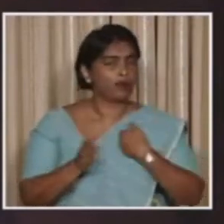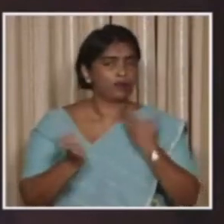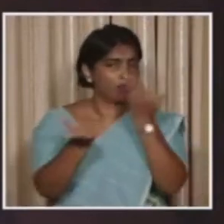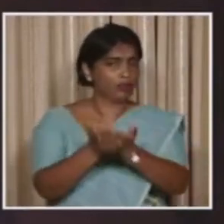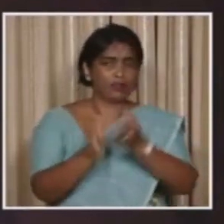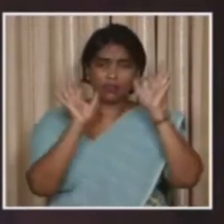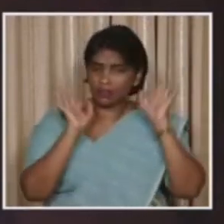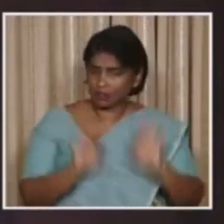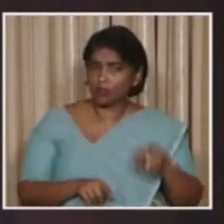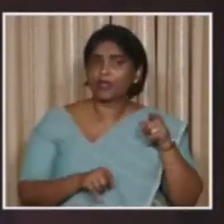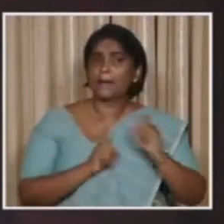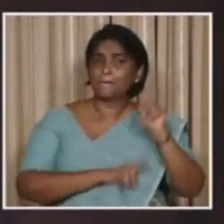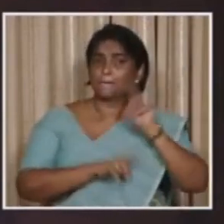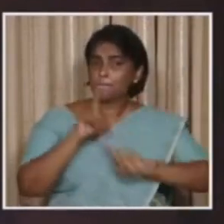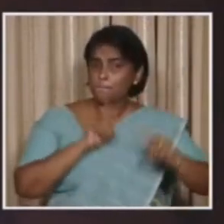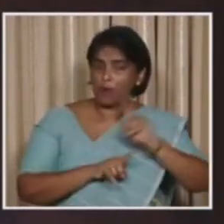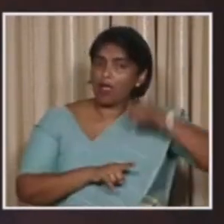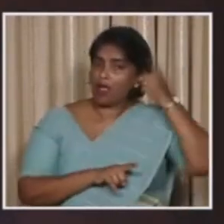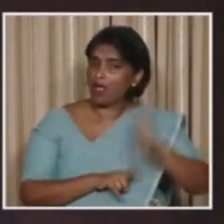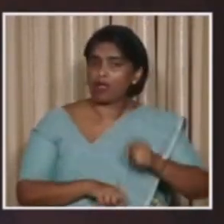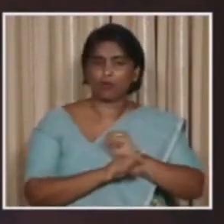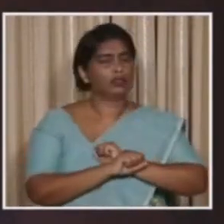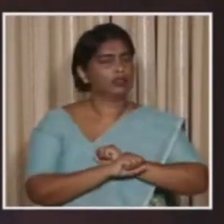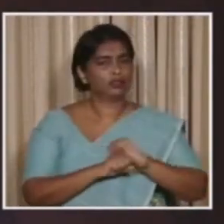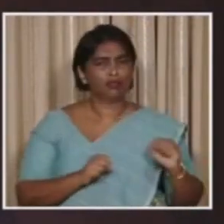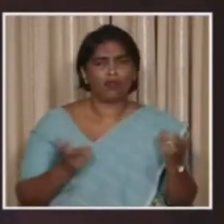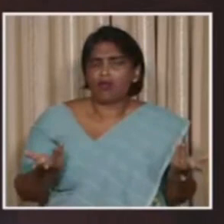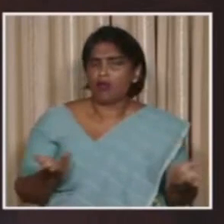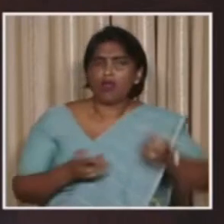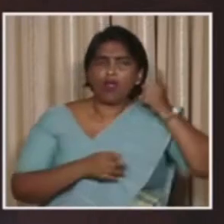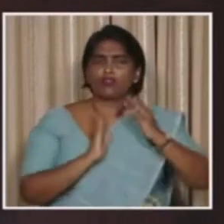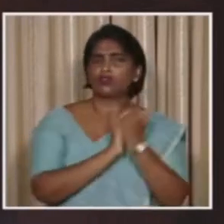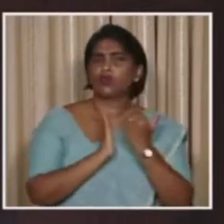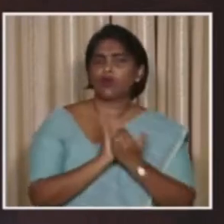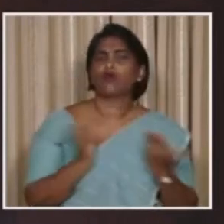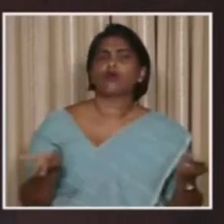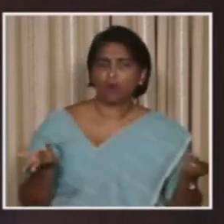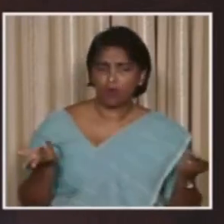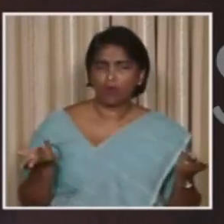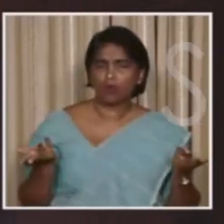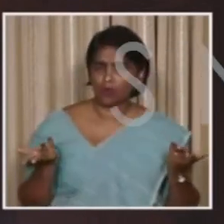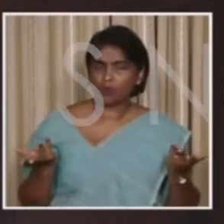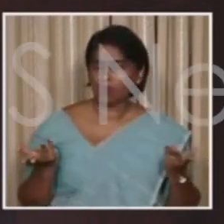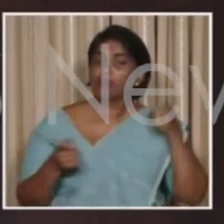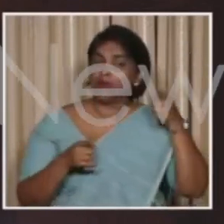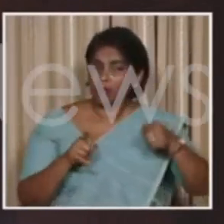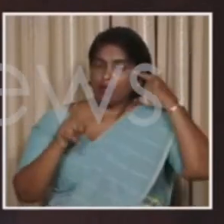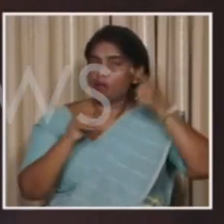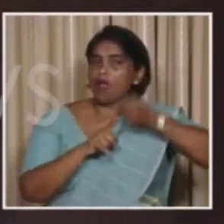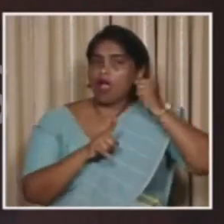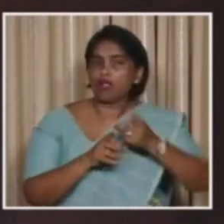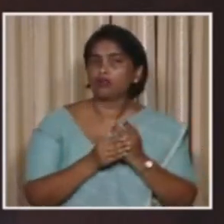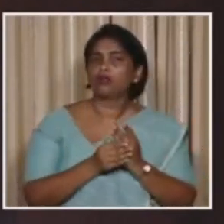නොකර මේ පාර්ලිමේන්තුවේ අනුමැතියකින් තොරව මොකද්ද එකඟ වෙච්ච කොන්දේසි? එතකොට මොකද්ද ඒකට දෙන